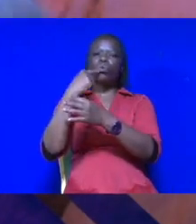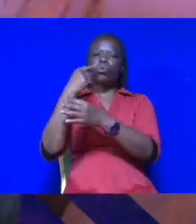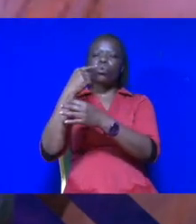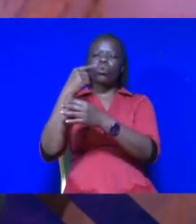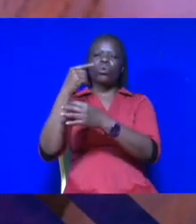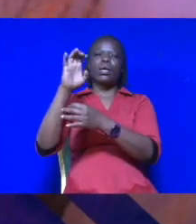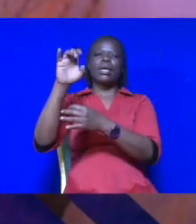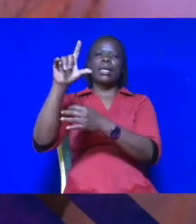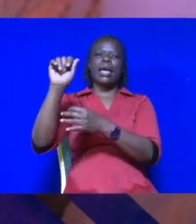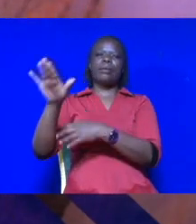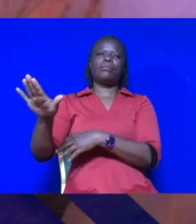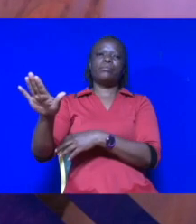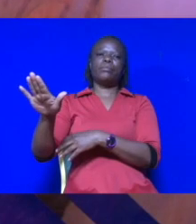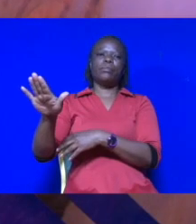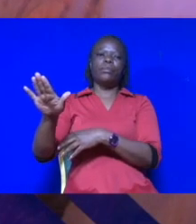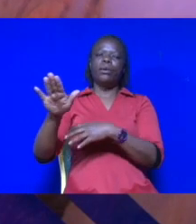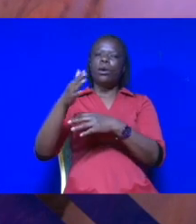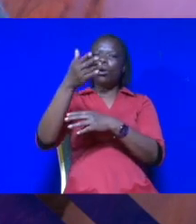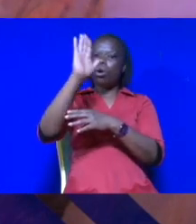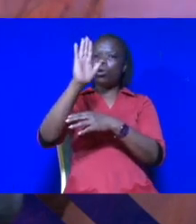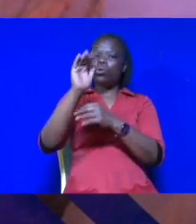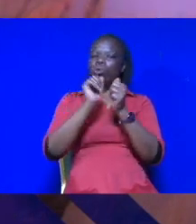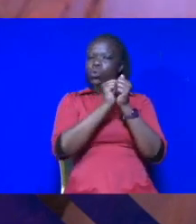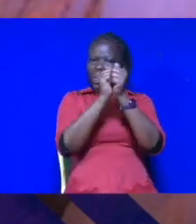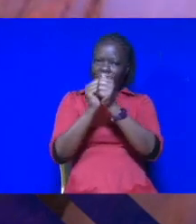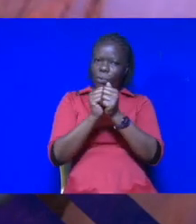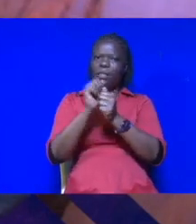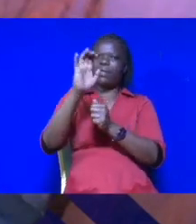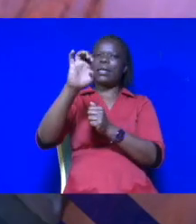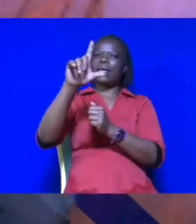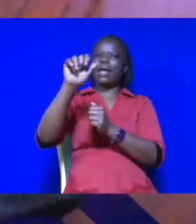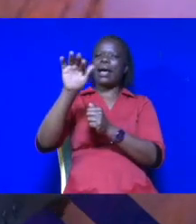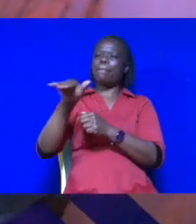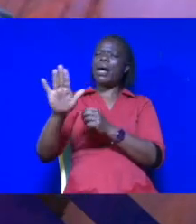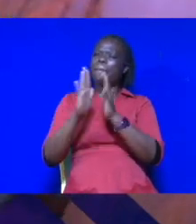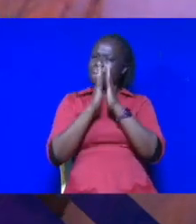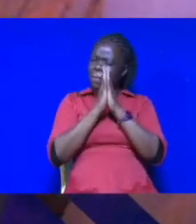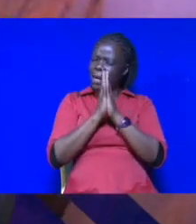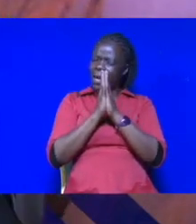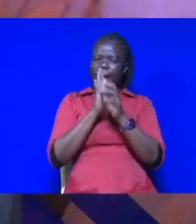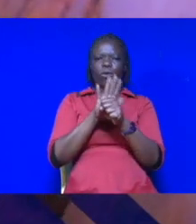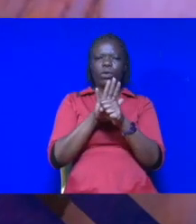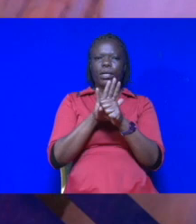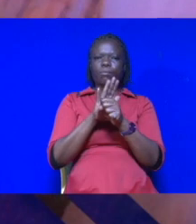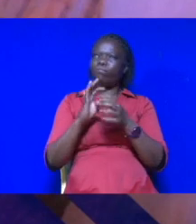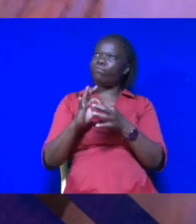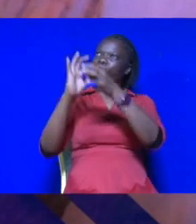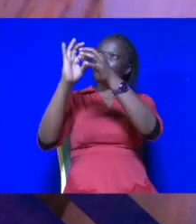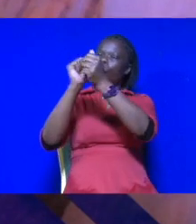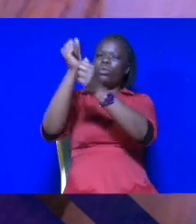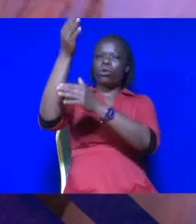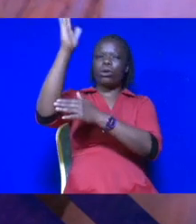kuwa juu ya Elia? Bwana alikuwa na Elia. Elia alikuwa ni mtu wa maombi, ni mtu aliyemtegemea Mungu.